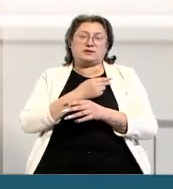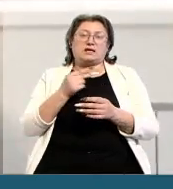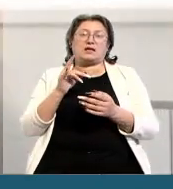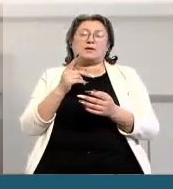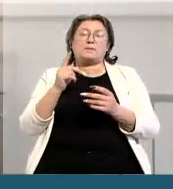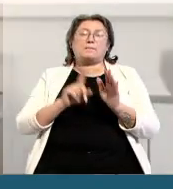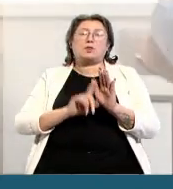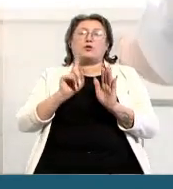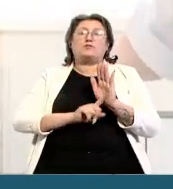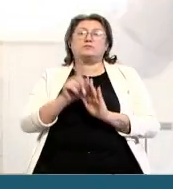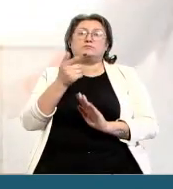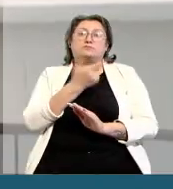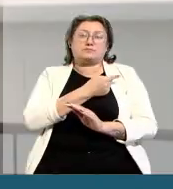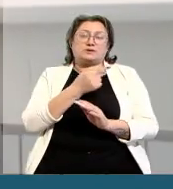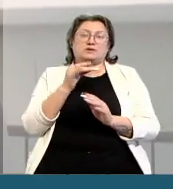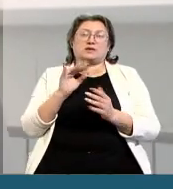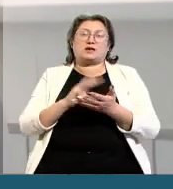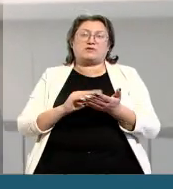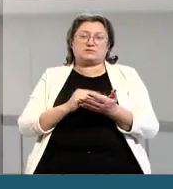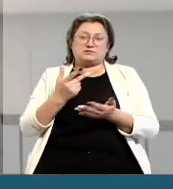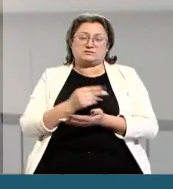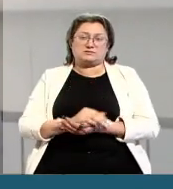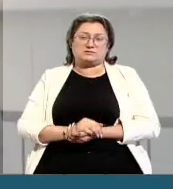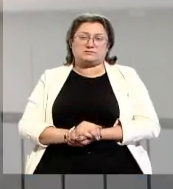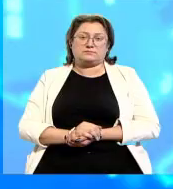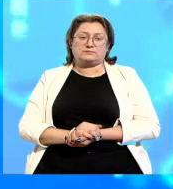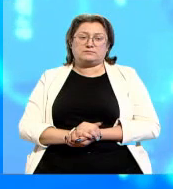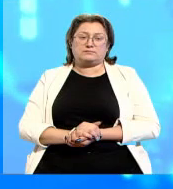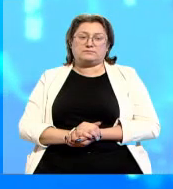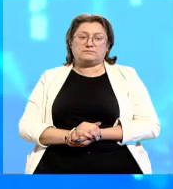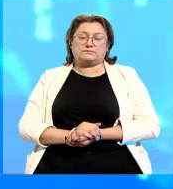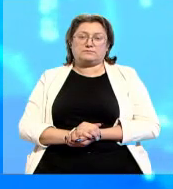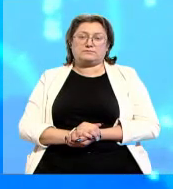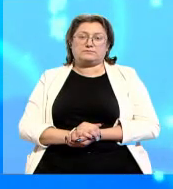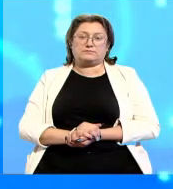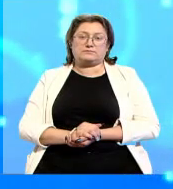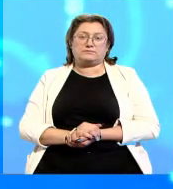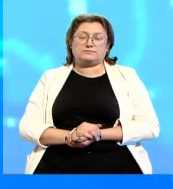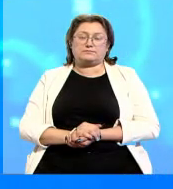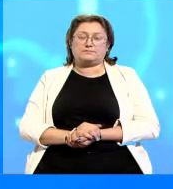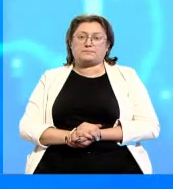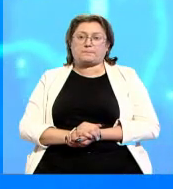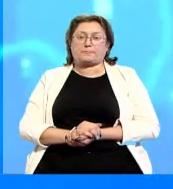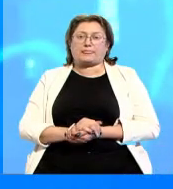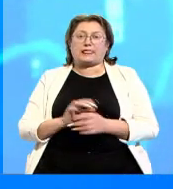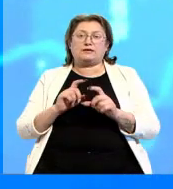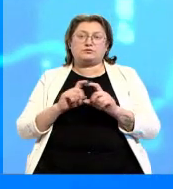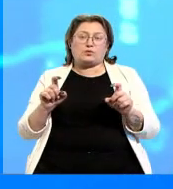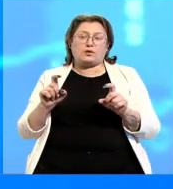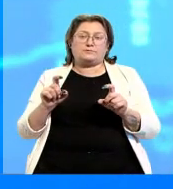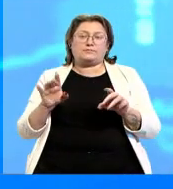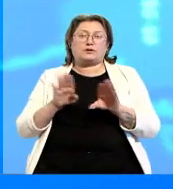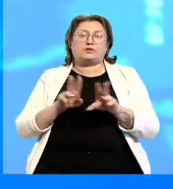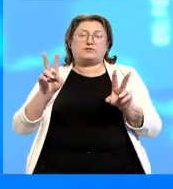өткен денсаулық сақтау министрлігі ақпаратында. Мектеп осындай атаумен жасөспірімдер